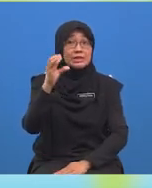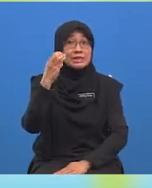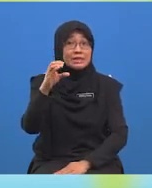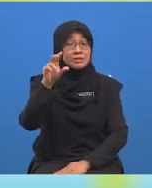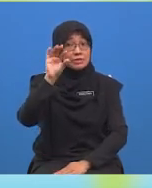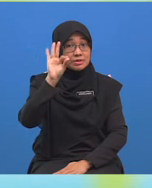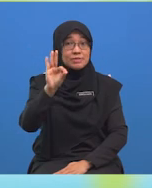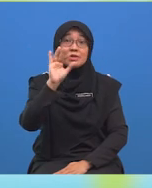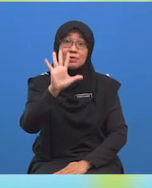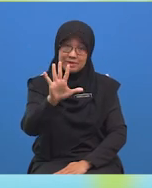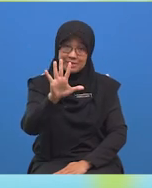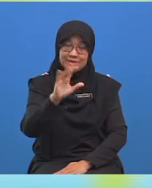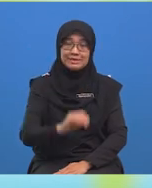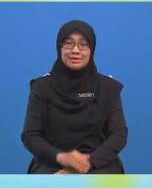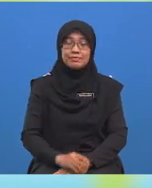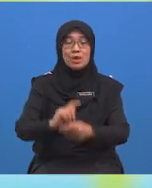3,995.